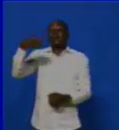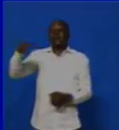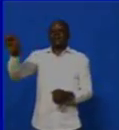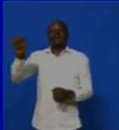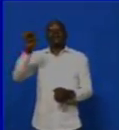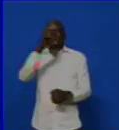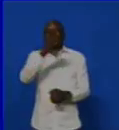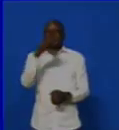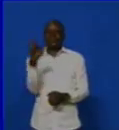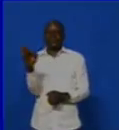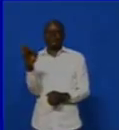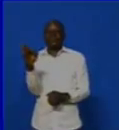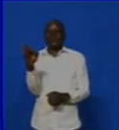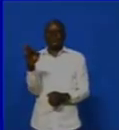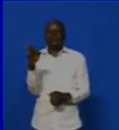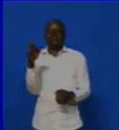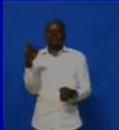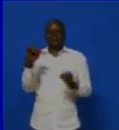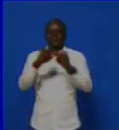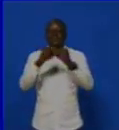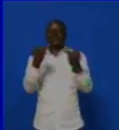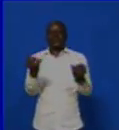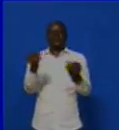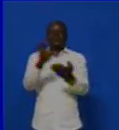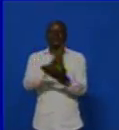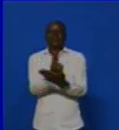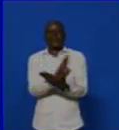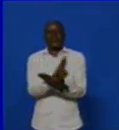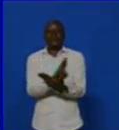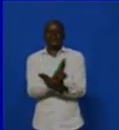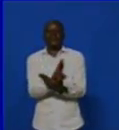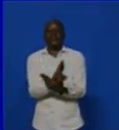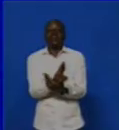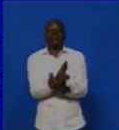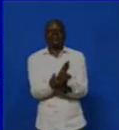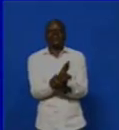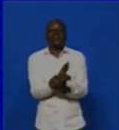Burkina Faso. La revue de presse est signée Abdoul Rasmane Zongo.